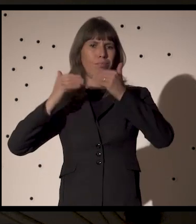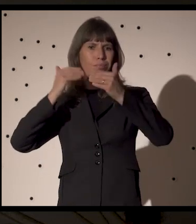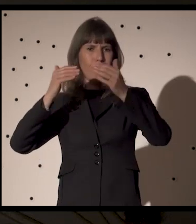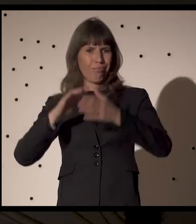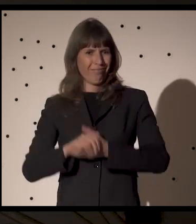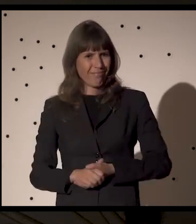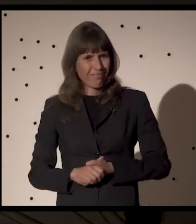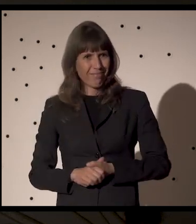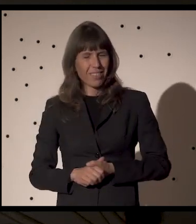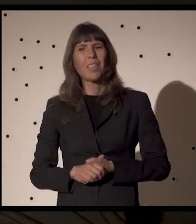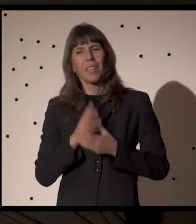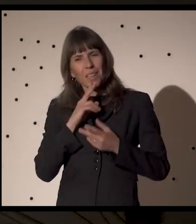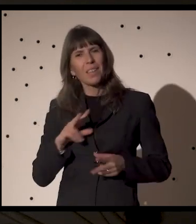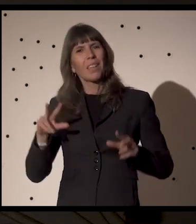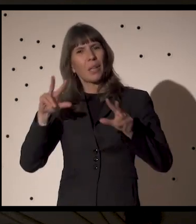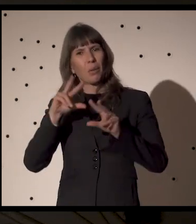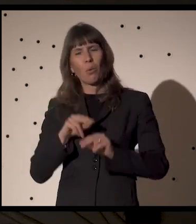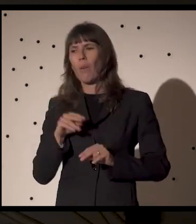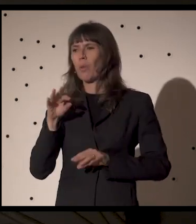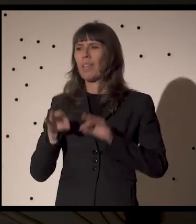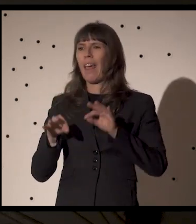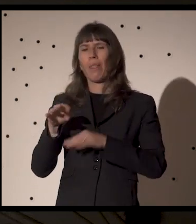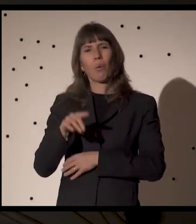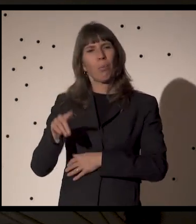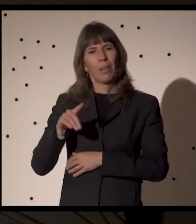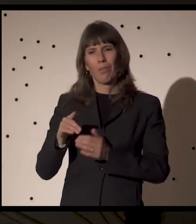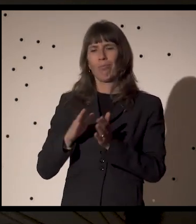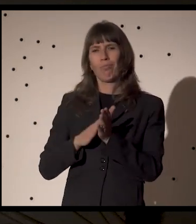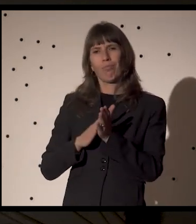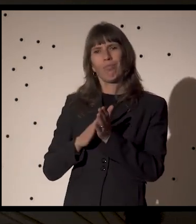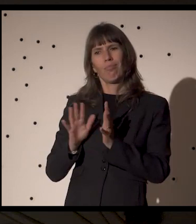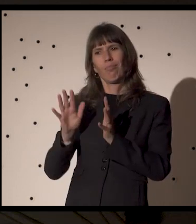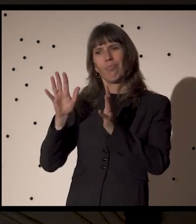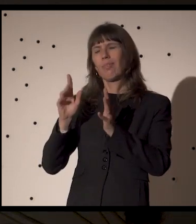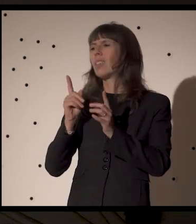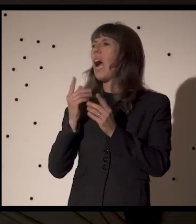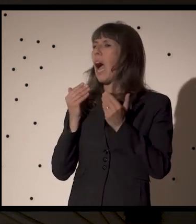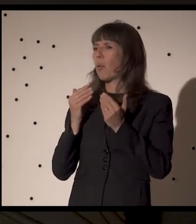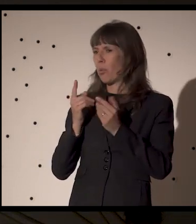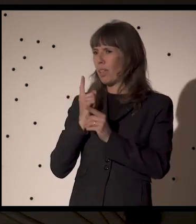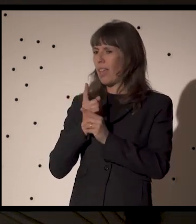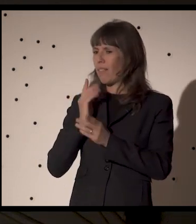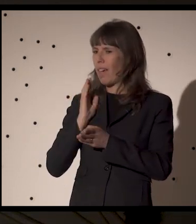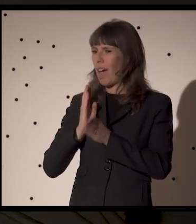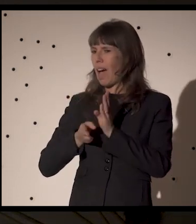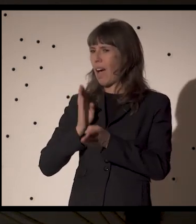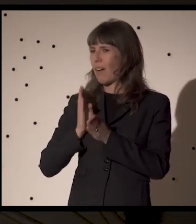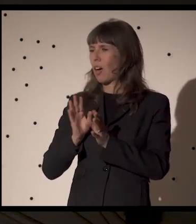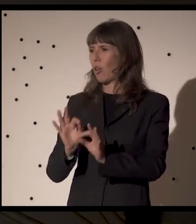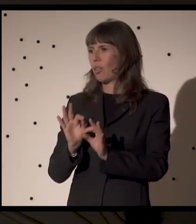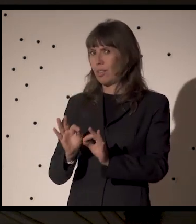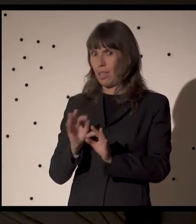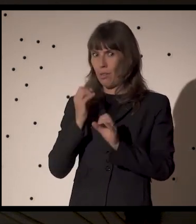voglio rivolgere ancora al Piccolo teatro con gli auguri che continui su questa strada che è una strada che la fondazione